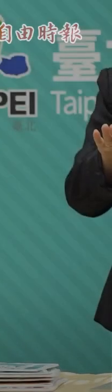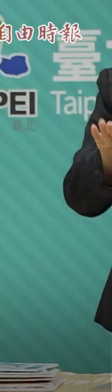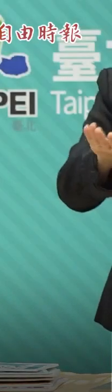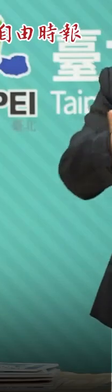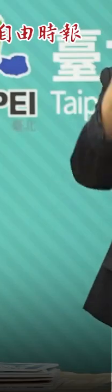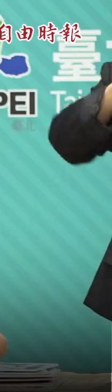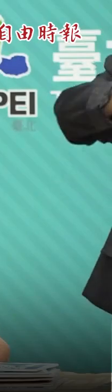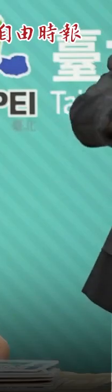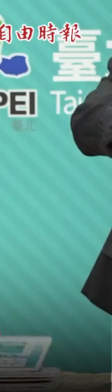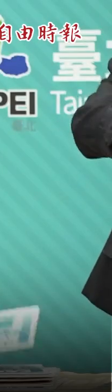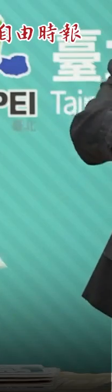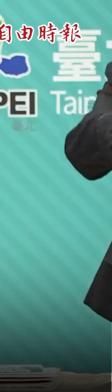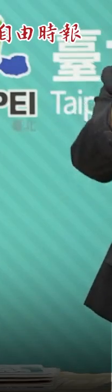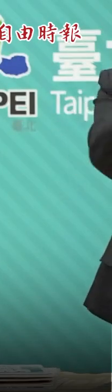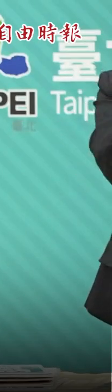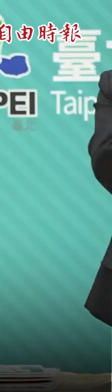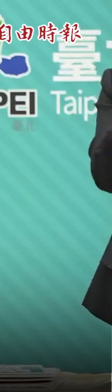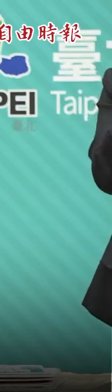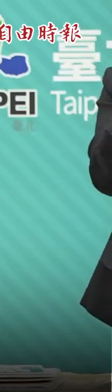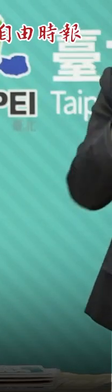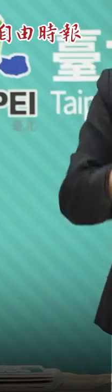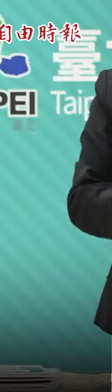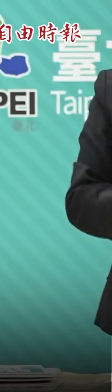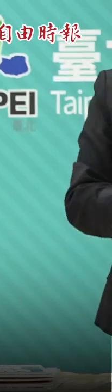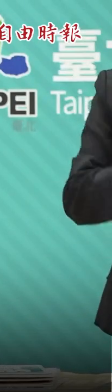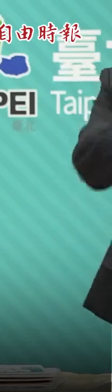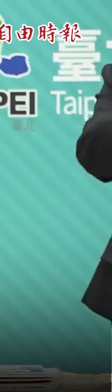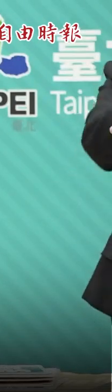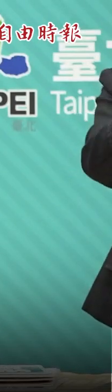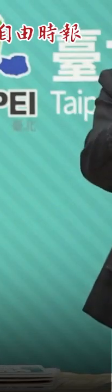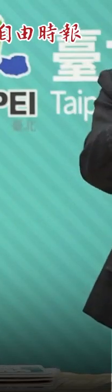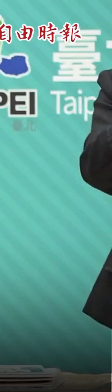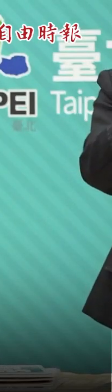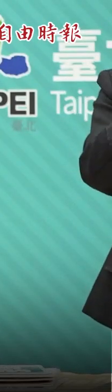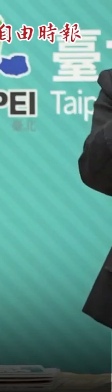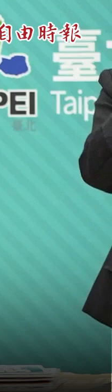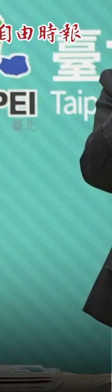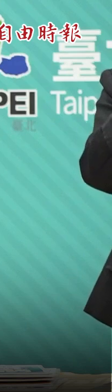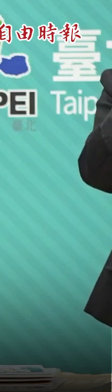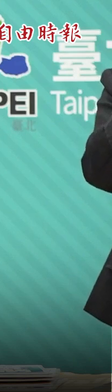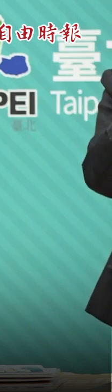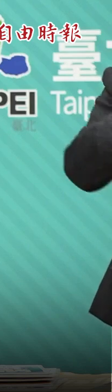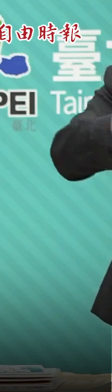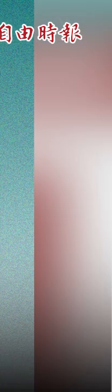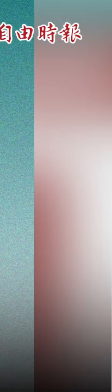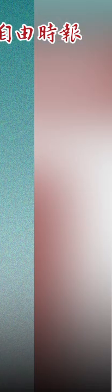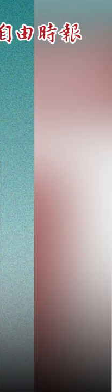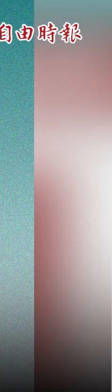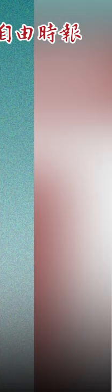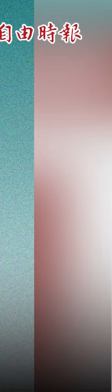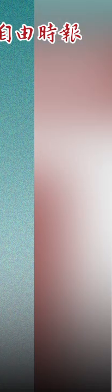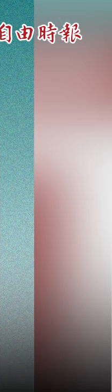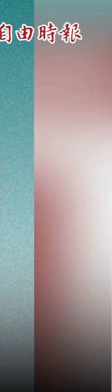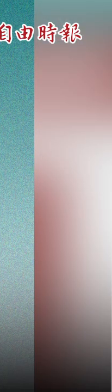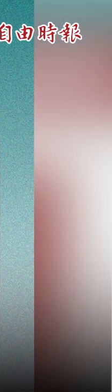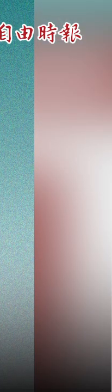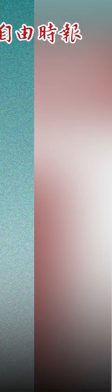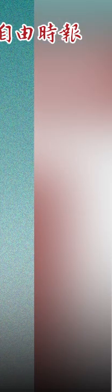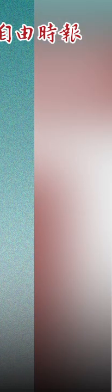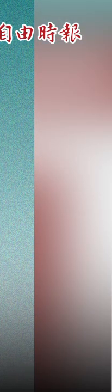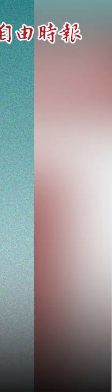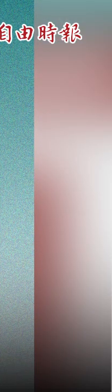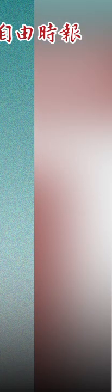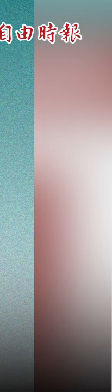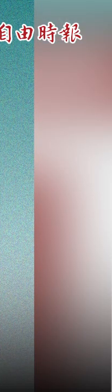那个预约疫苗，你知道吗？结果三个钟头不到，最佳绩，你知道吗？我们开的说